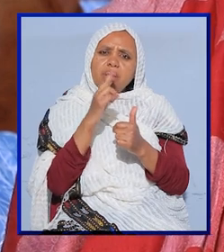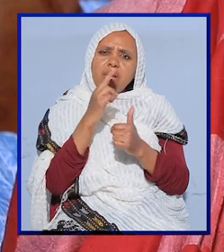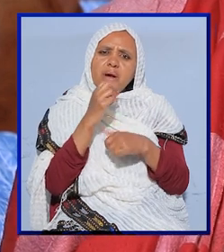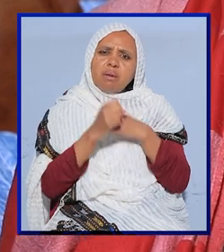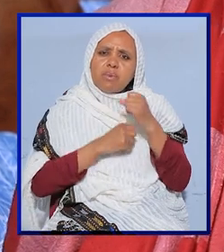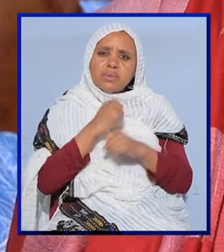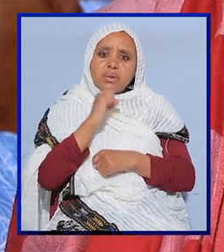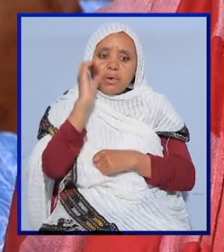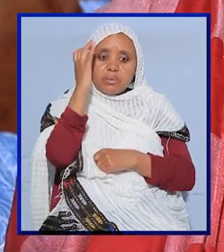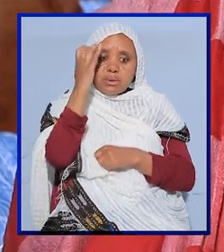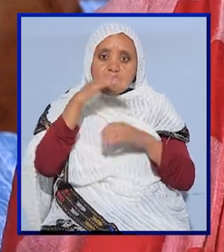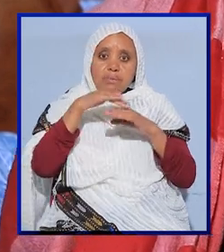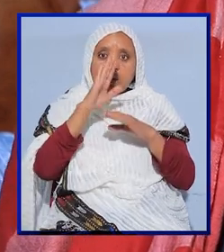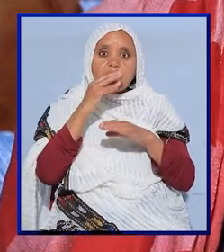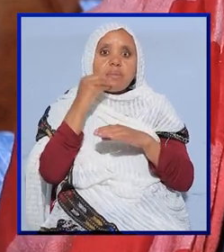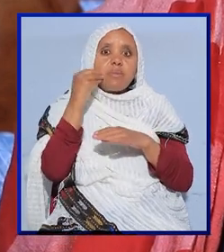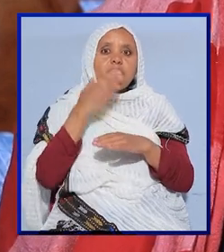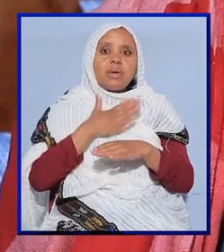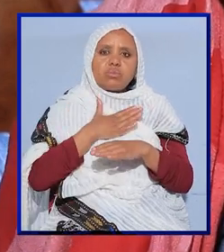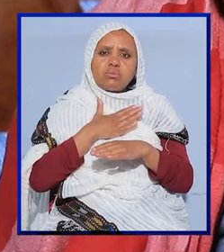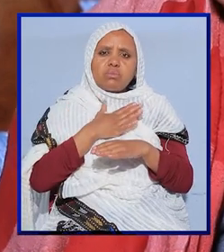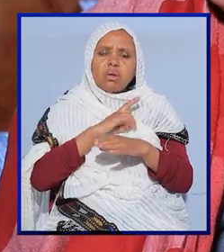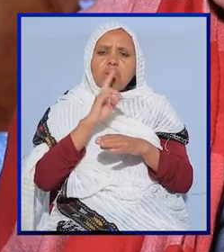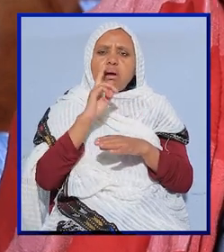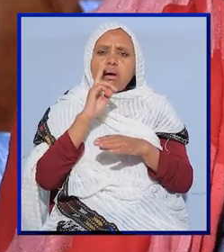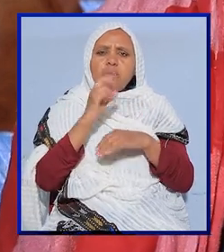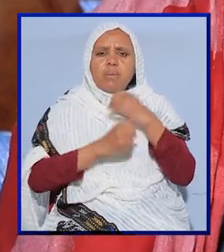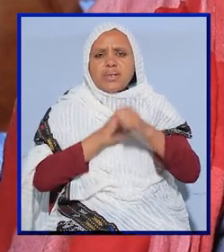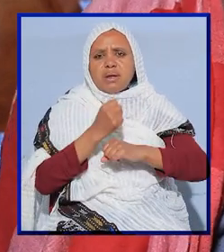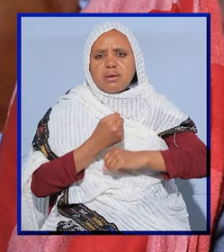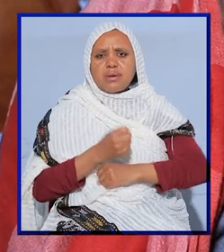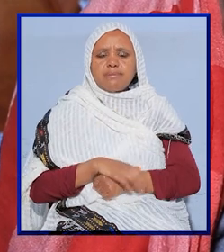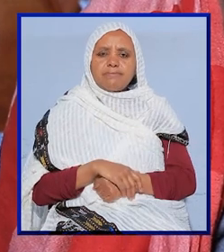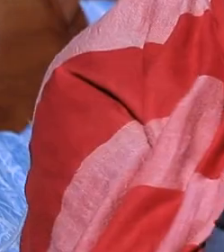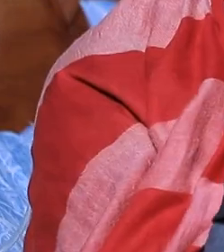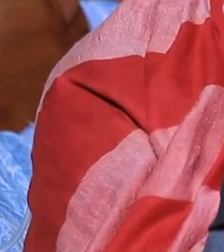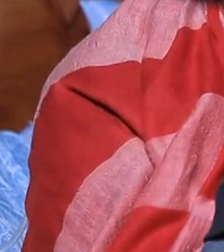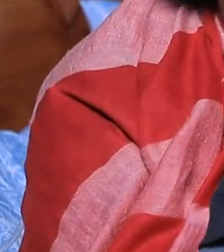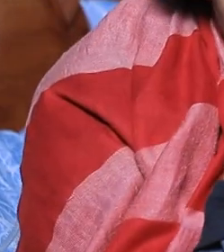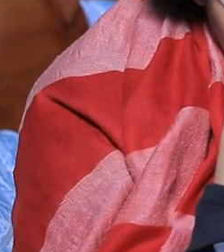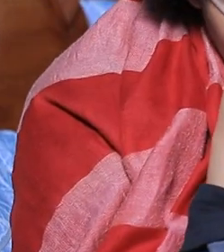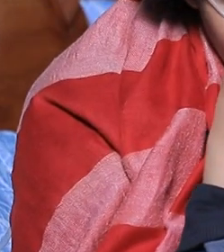የት ይሄዳል ብዬ በጣም የሚያሳቅቀኝ ከበሽታ የሚልቅ ቤቱ በጣም ነው የሚያሳቅቀኝ